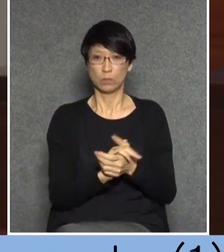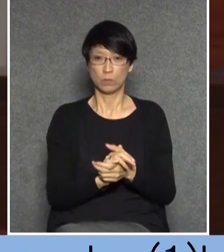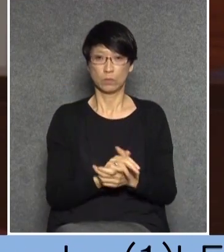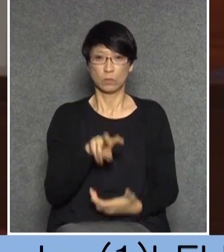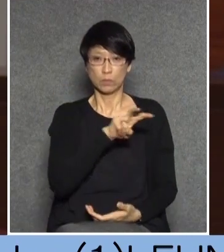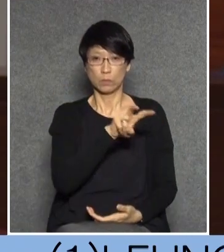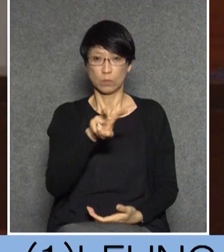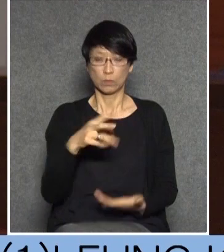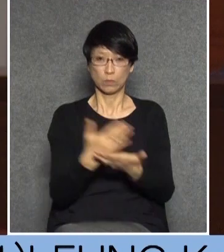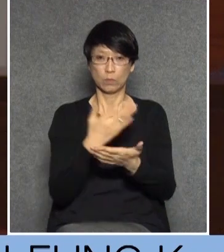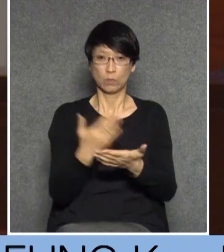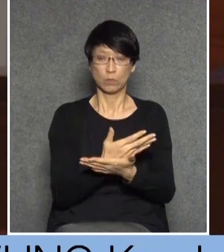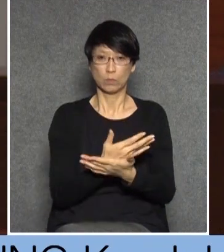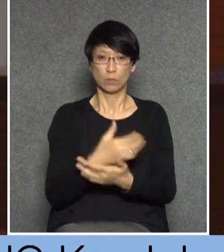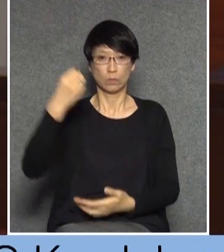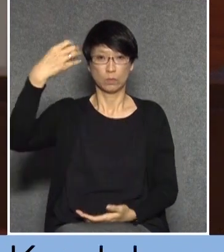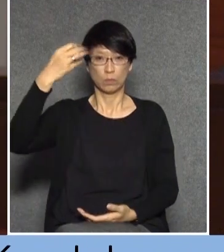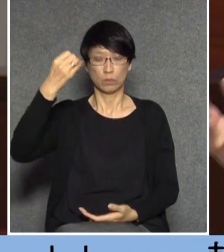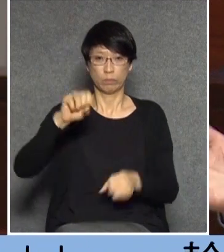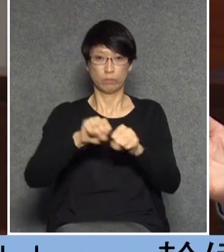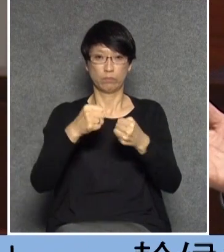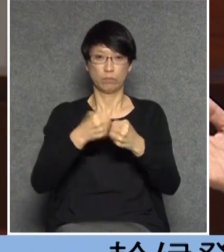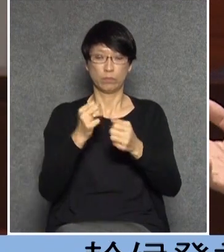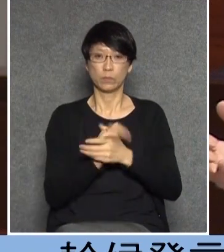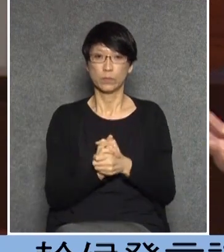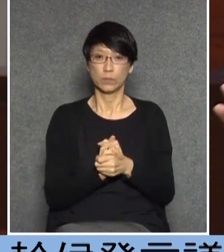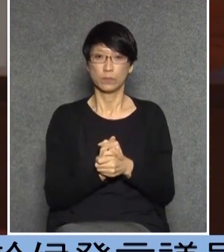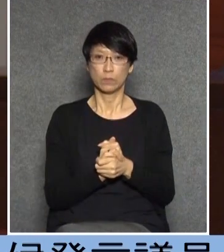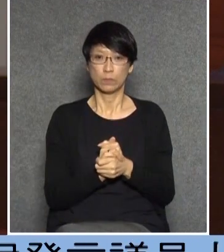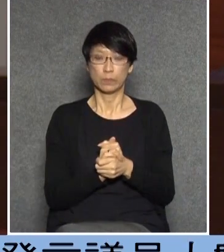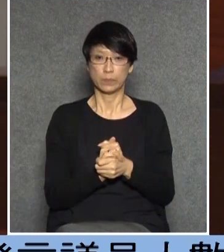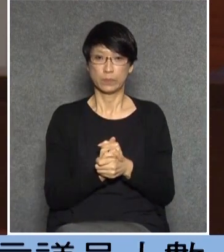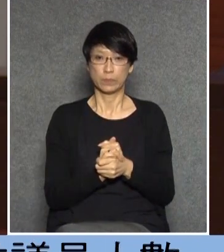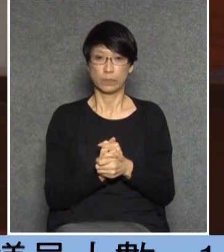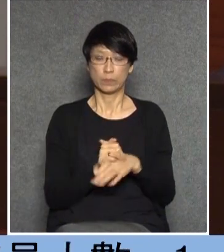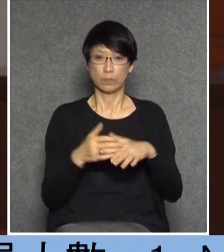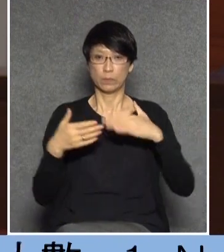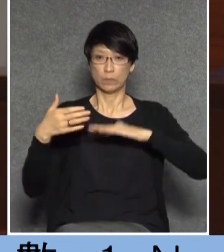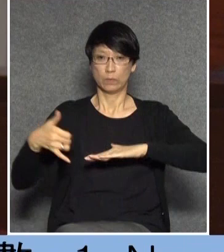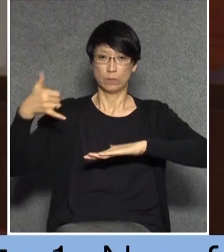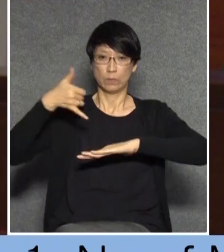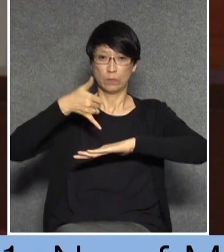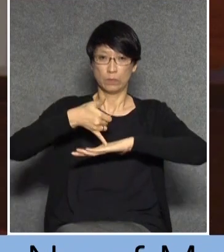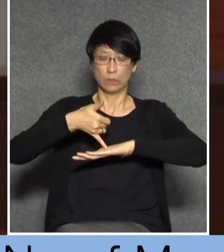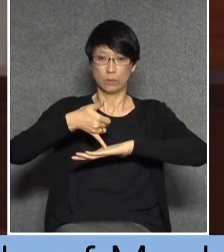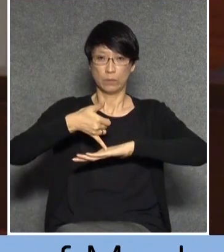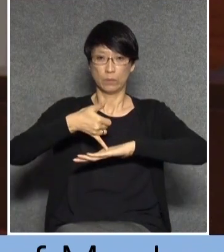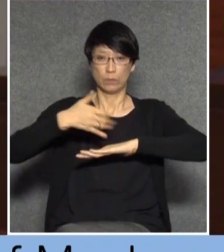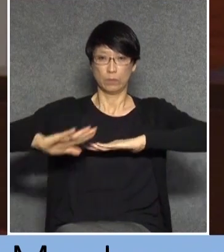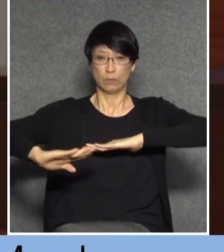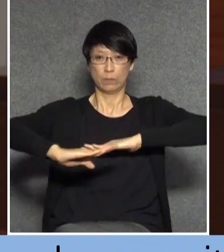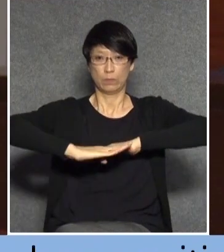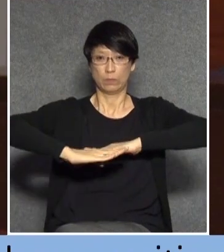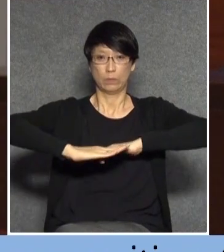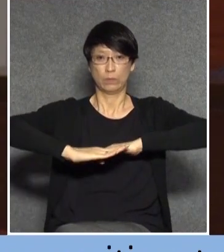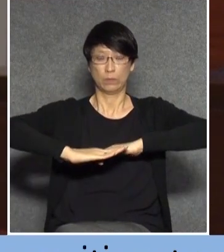候信號系統失靈，咁啊飛站列車同月台嘅水平因為不知名情況